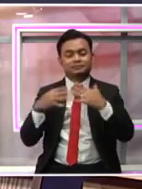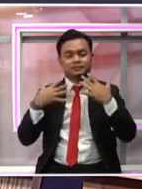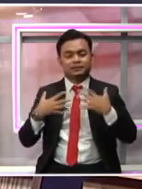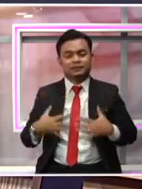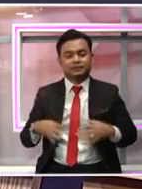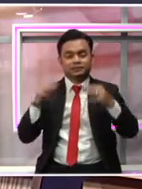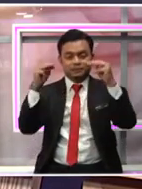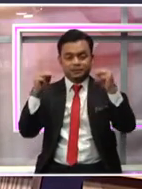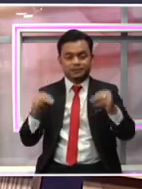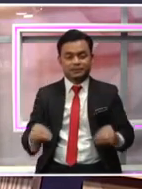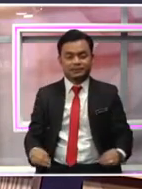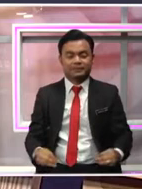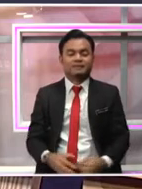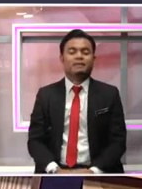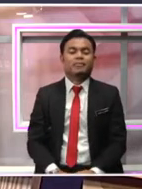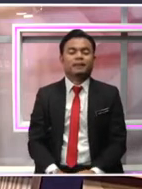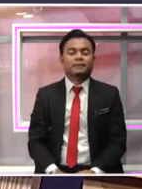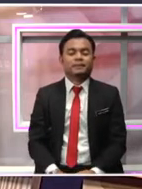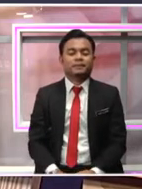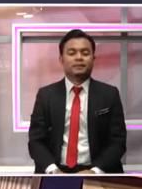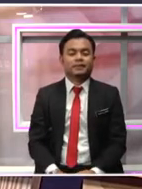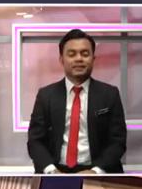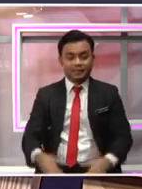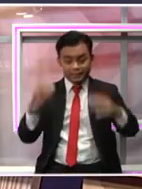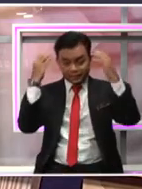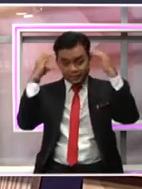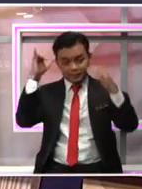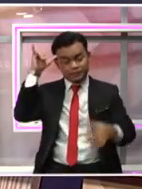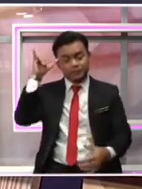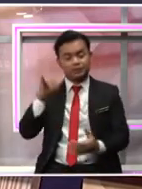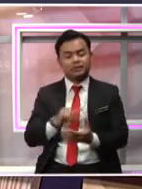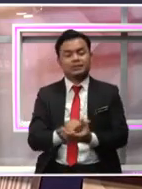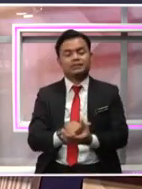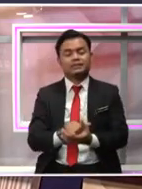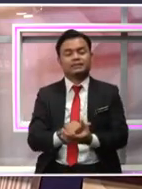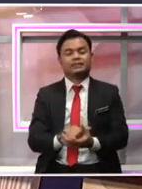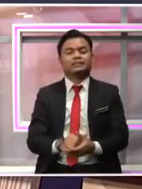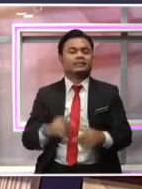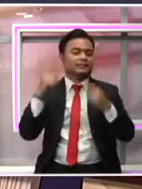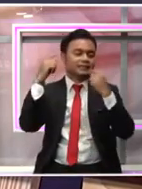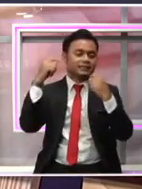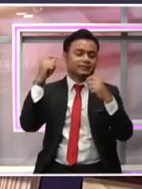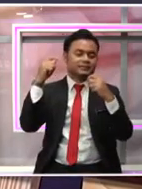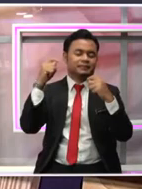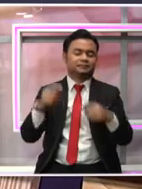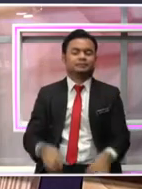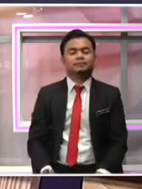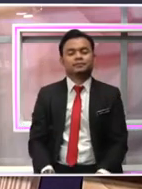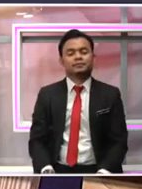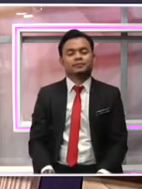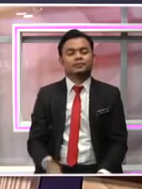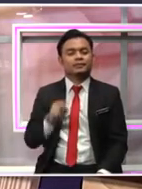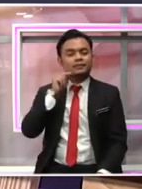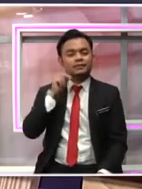saya betul W yakin dengan jawaban saya cek gokil bagus tak hanya diucapkan bisa ini menunjukkan bahwa